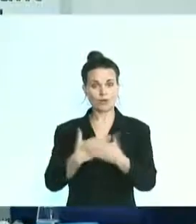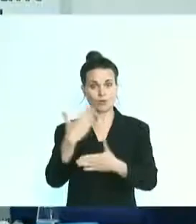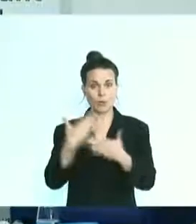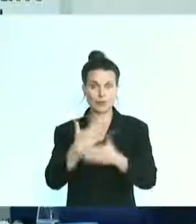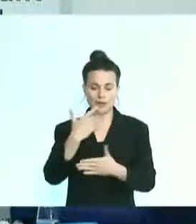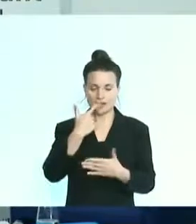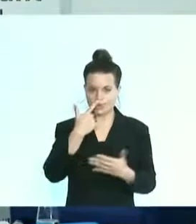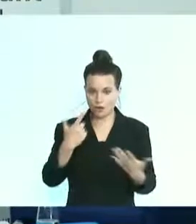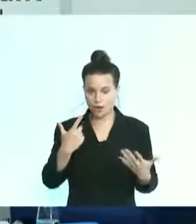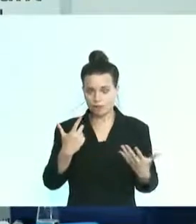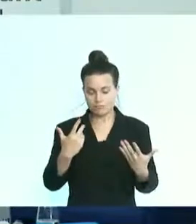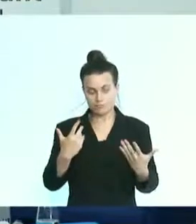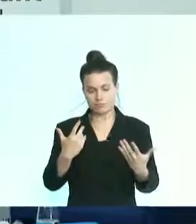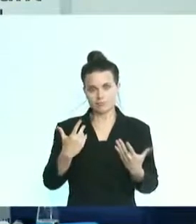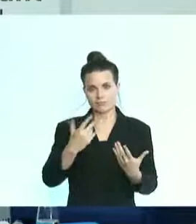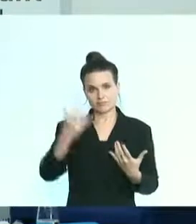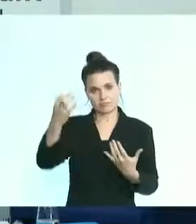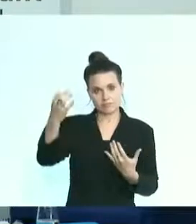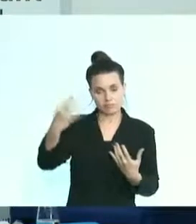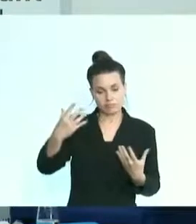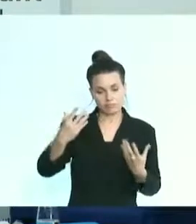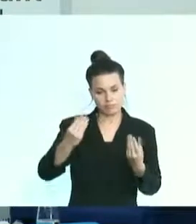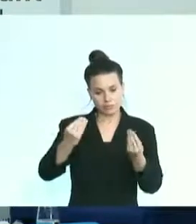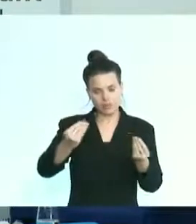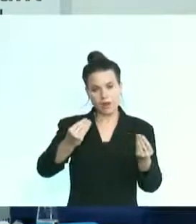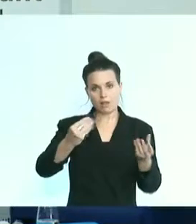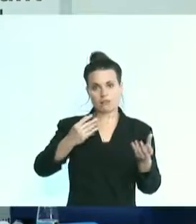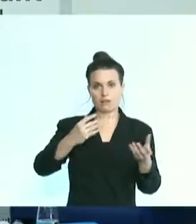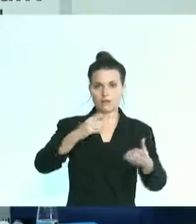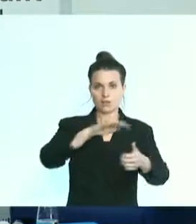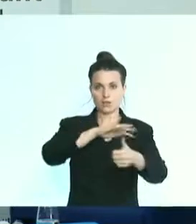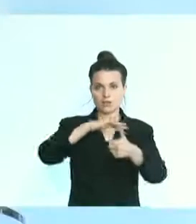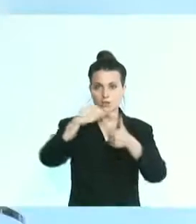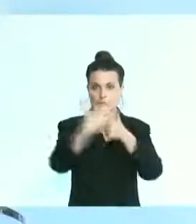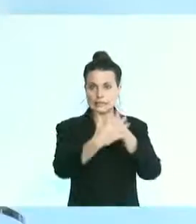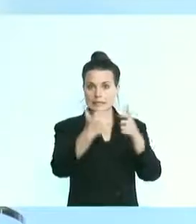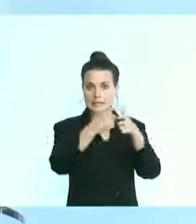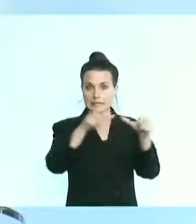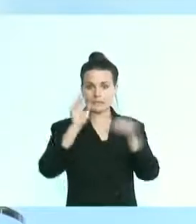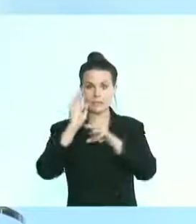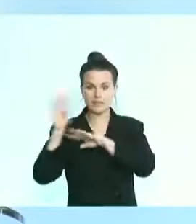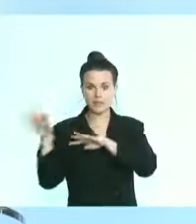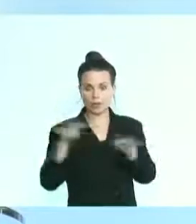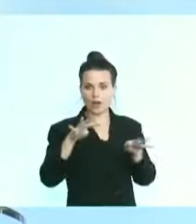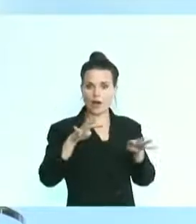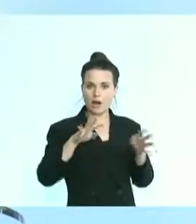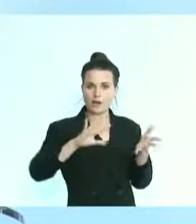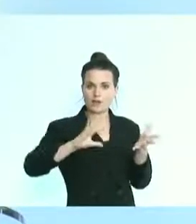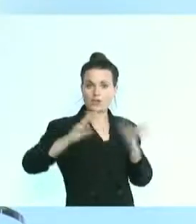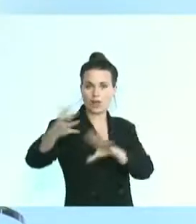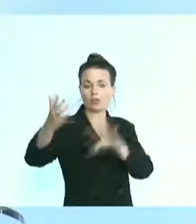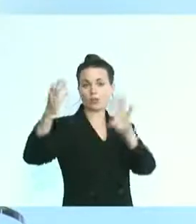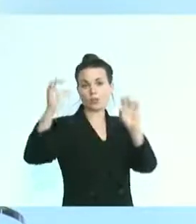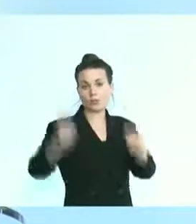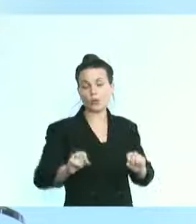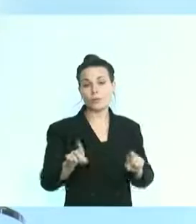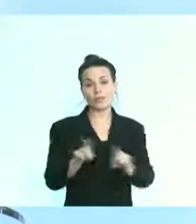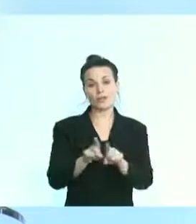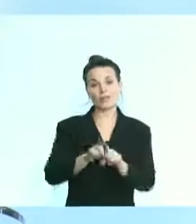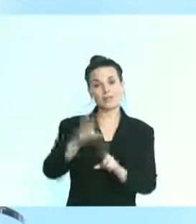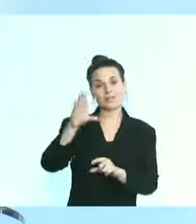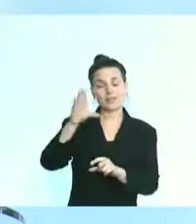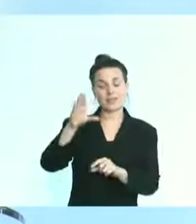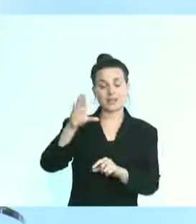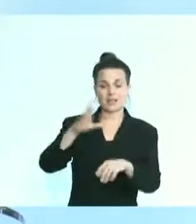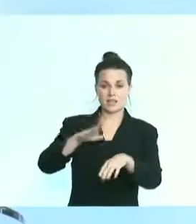vocation à transformer, à diffuser plus largement le regard qu'on pose sur l'accessibilité. Et ne jamais oublier que l'accessibilité,